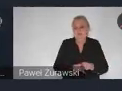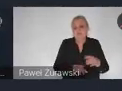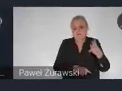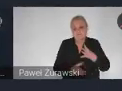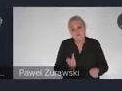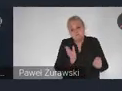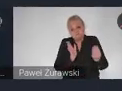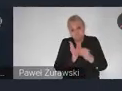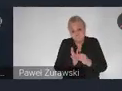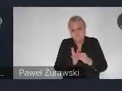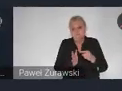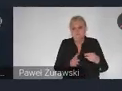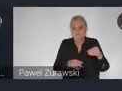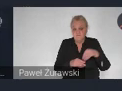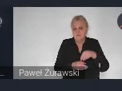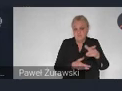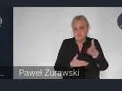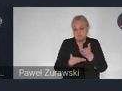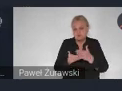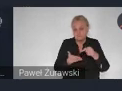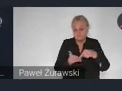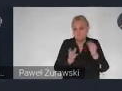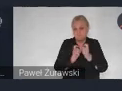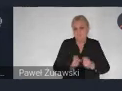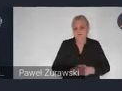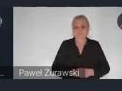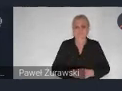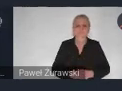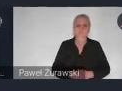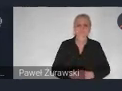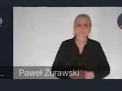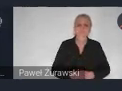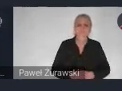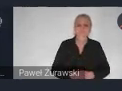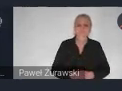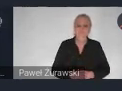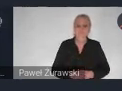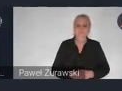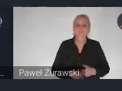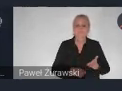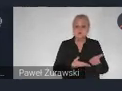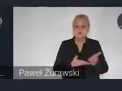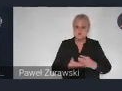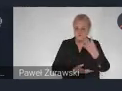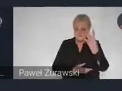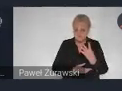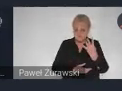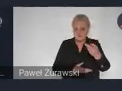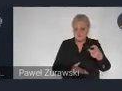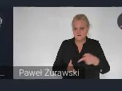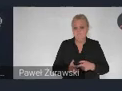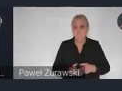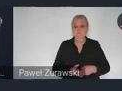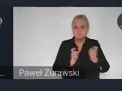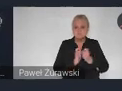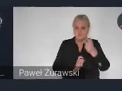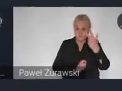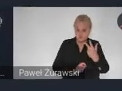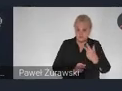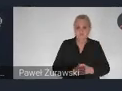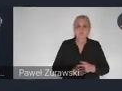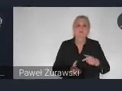ująć w tym w tym punkcie w części czwartej w punkcie 3